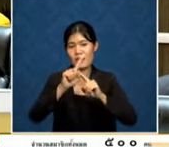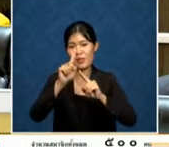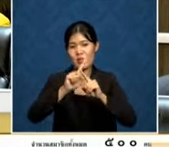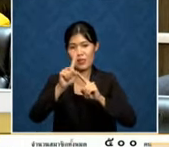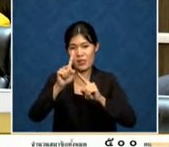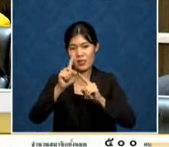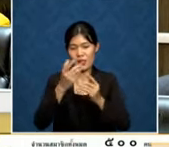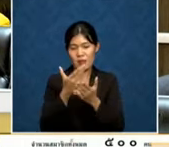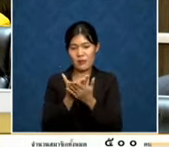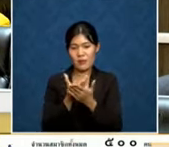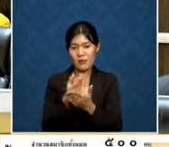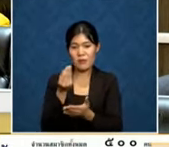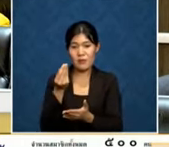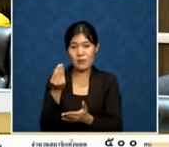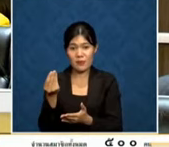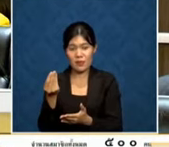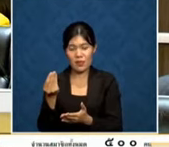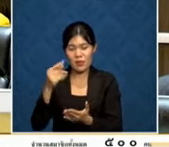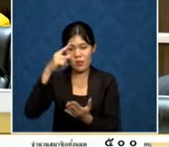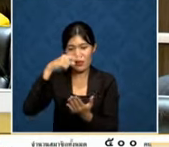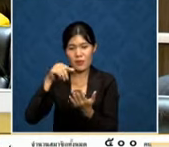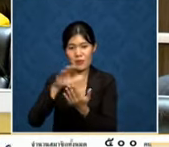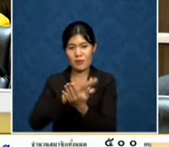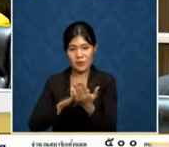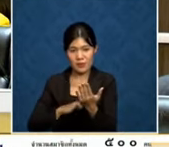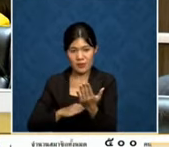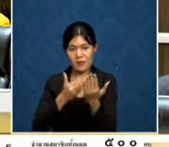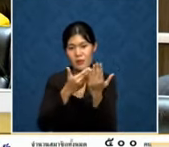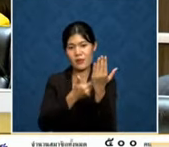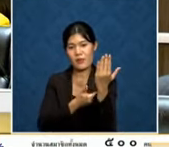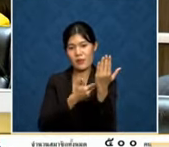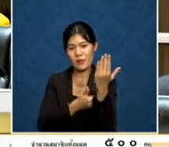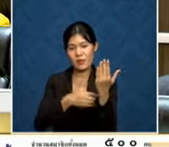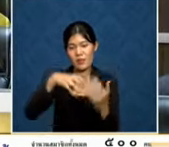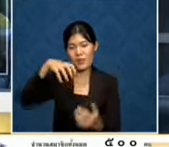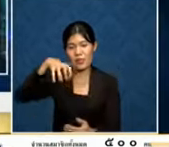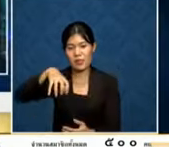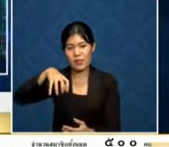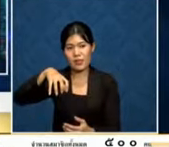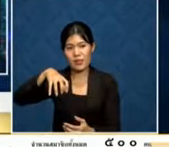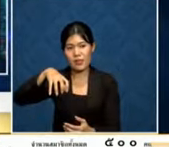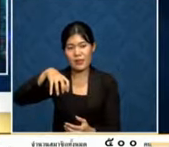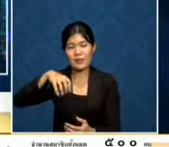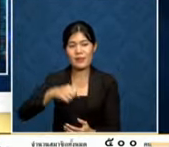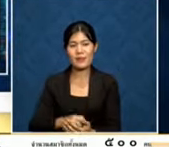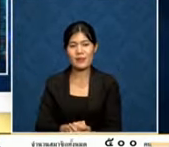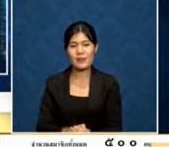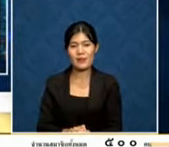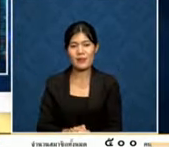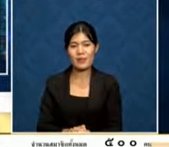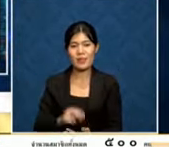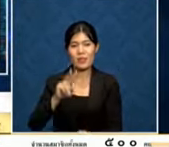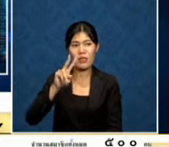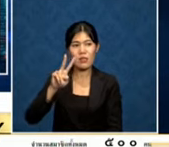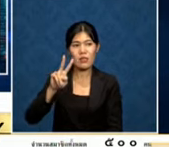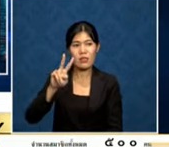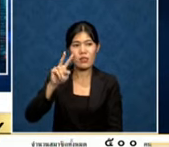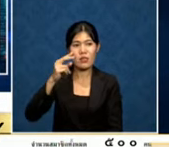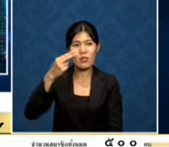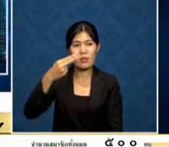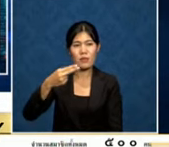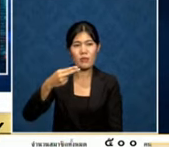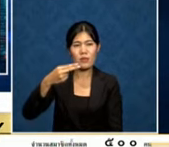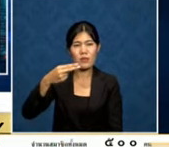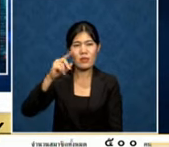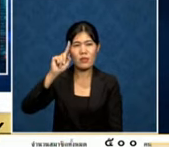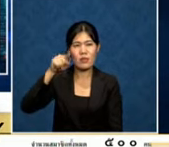ส่งเงินให้แผ่นดินมากที่สุดเนี่ยครับสำนักงานสลากกินแบ่งรัฐบาลนะครับ 21, 784ล้านบาทอันดับที่ 2การ